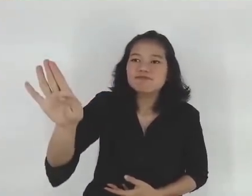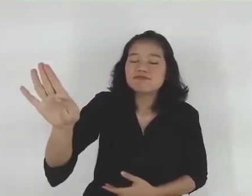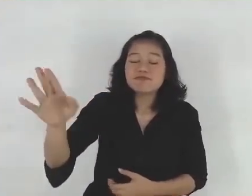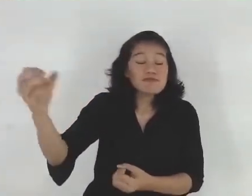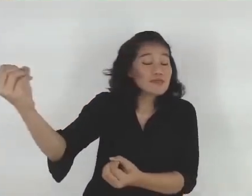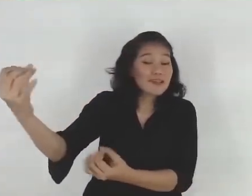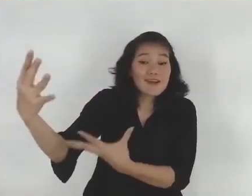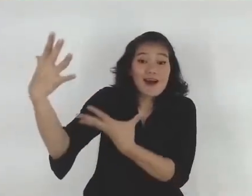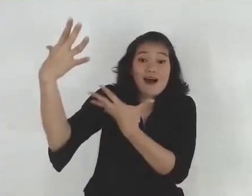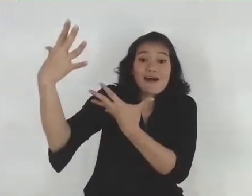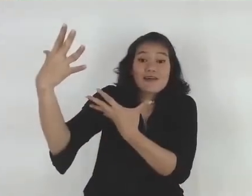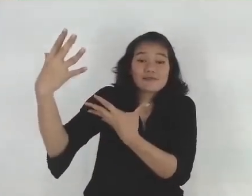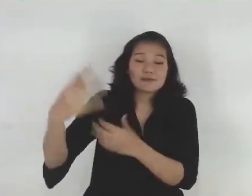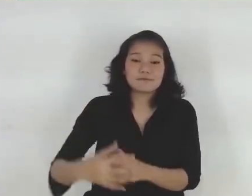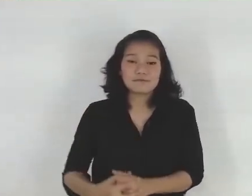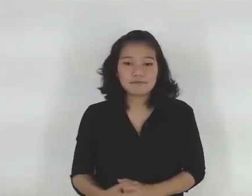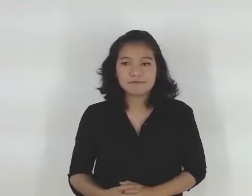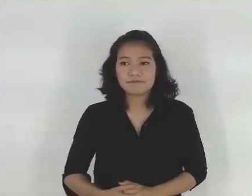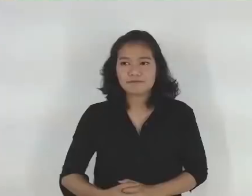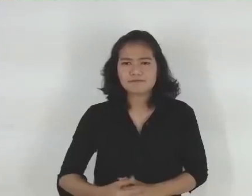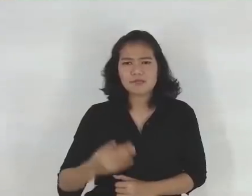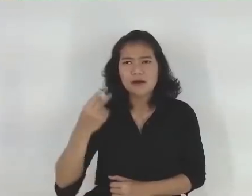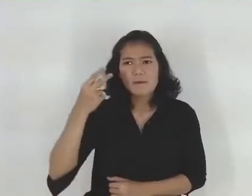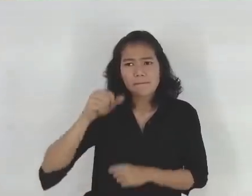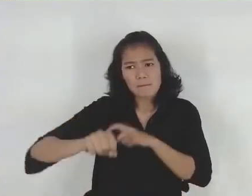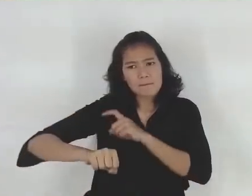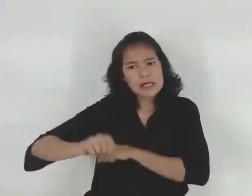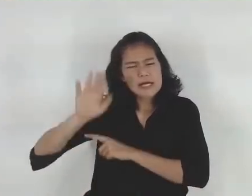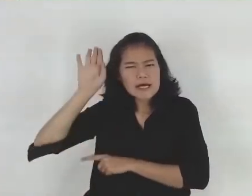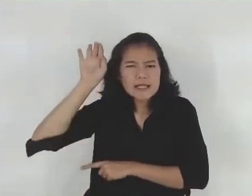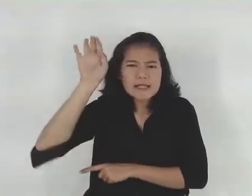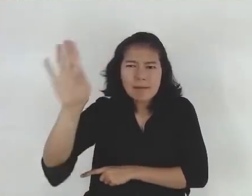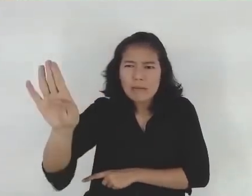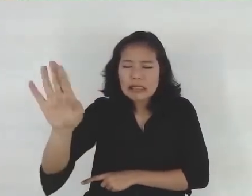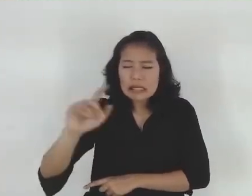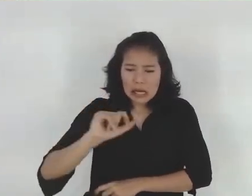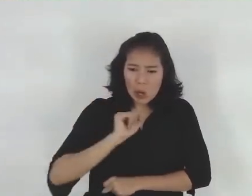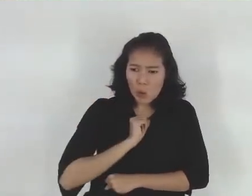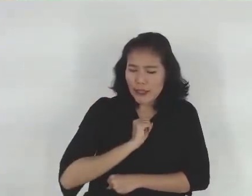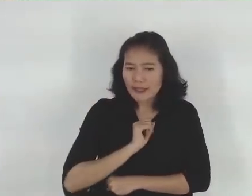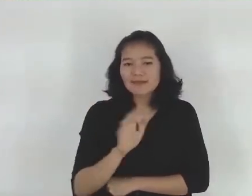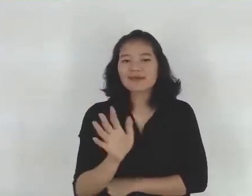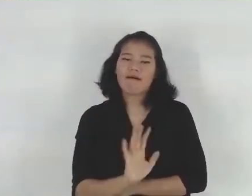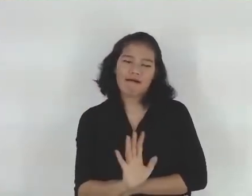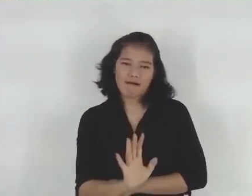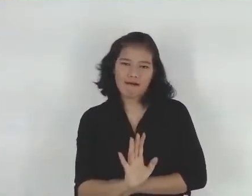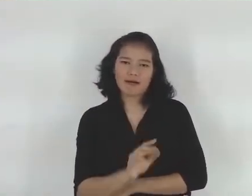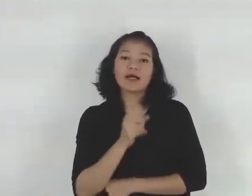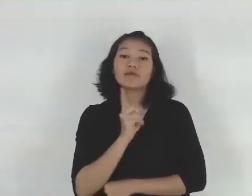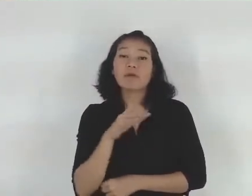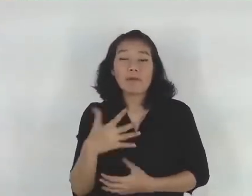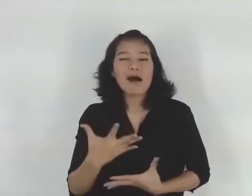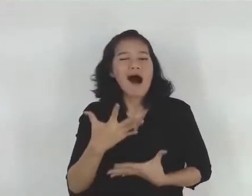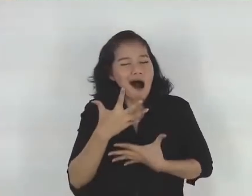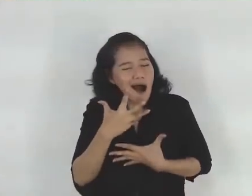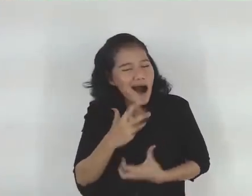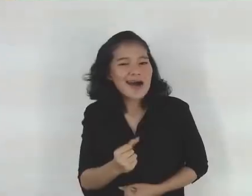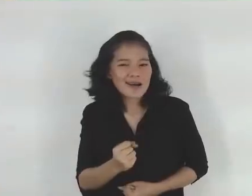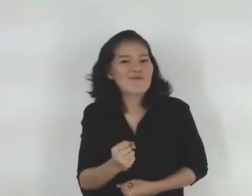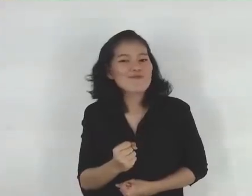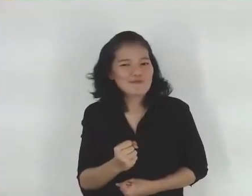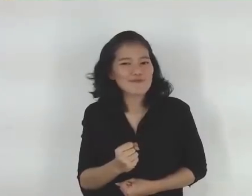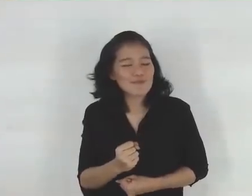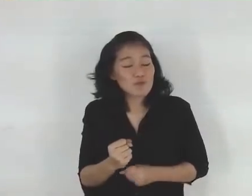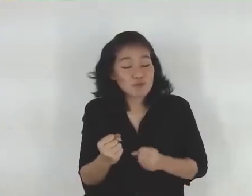terang-benderang masa depan tanpa kekuatiran karena ada harapan yang luar